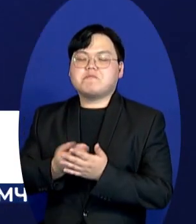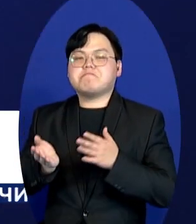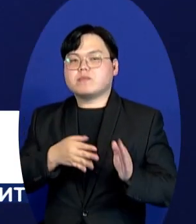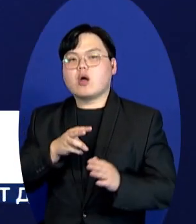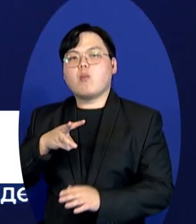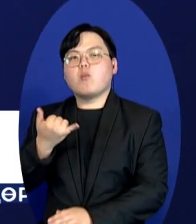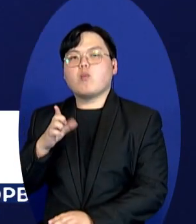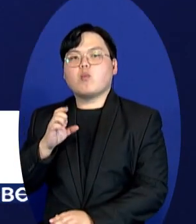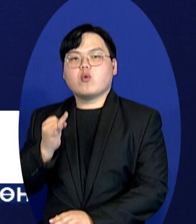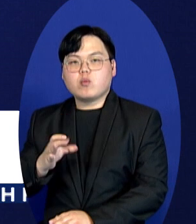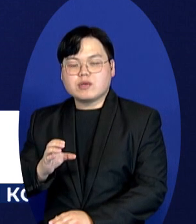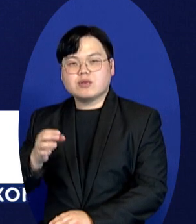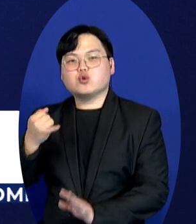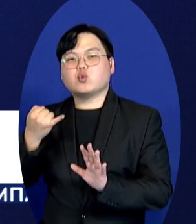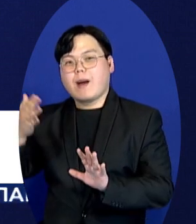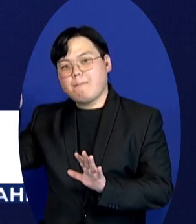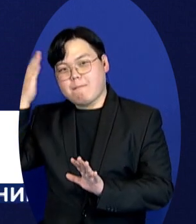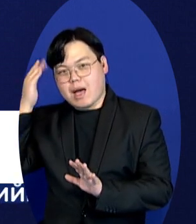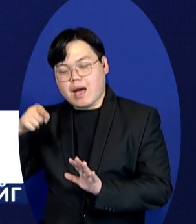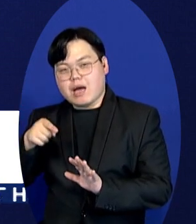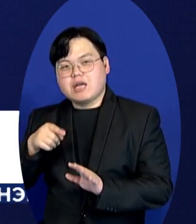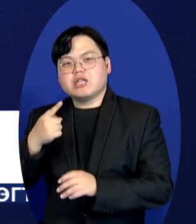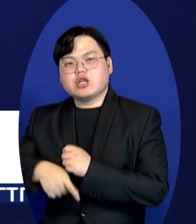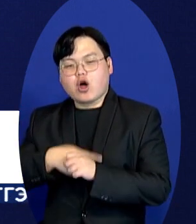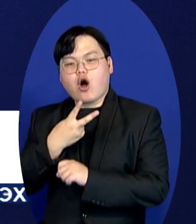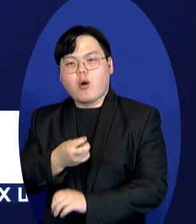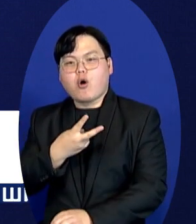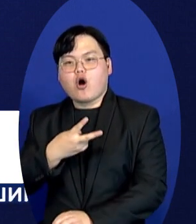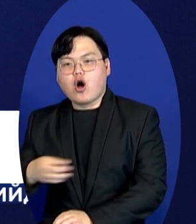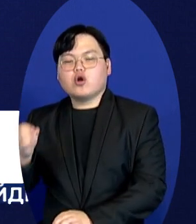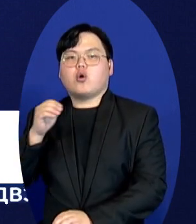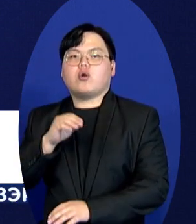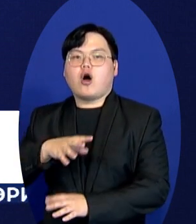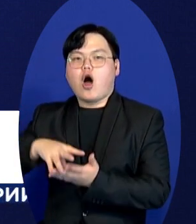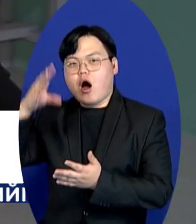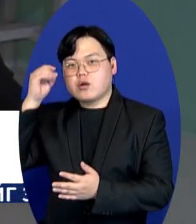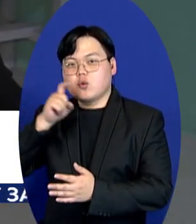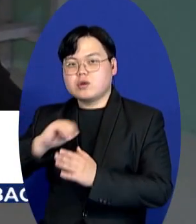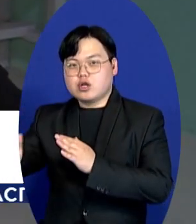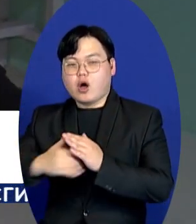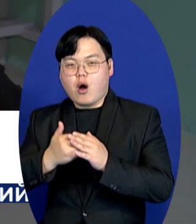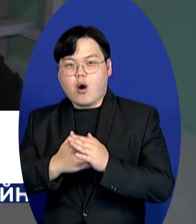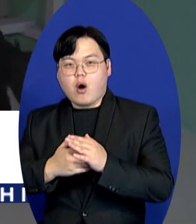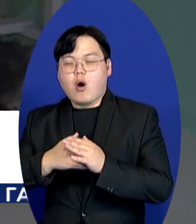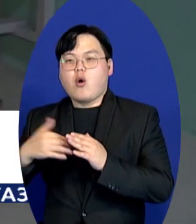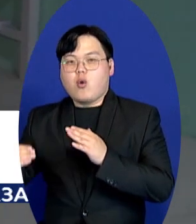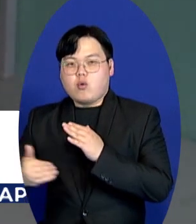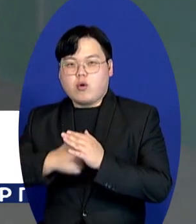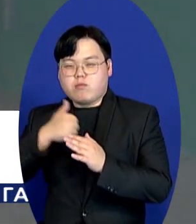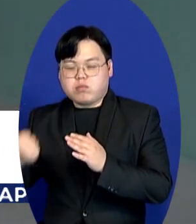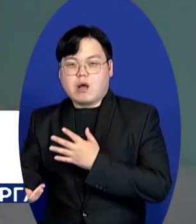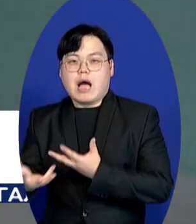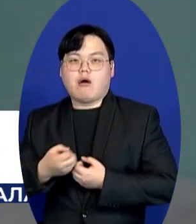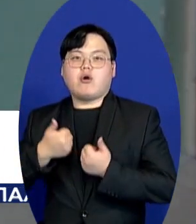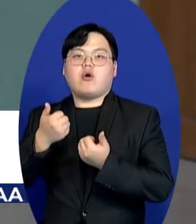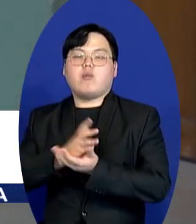6 байртай. Жилдээ 2200 гаруй оюутан дотор байранд амьдрах хүсэлт гаргадаг. Хүсэлт гаргасан бүх оюутнуудаа бүрэн хамруулдаг гэлээ. Гэхдээ